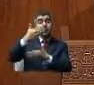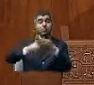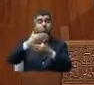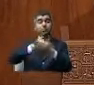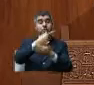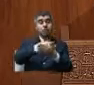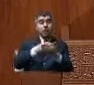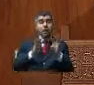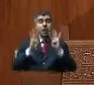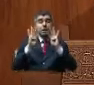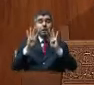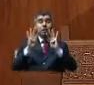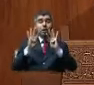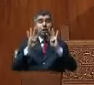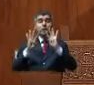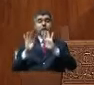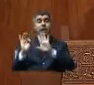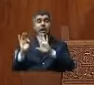المهني 390,000 برأس